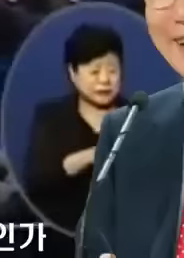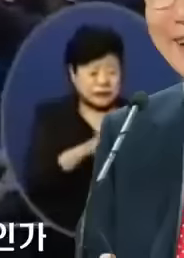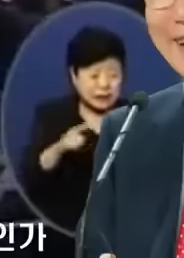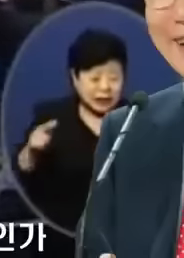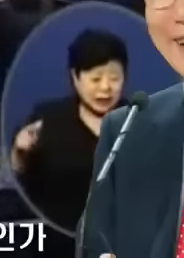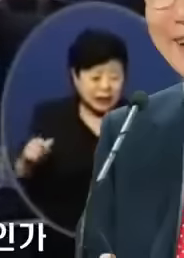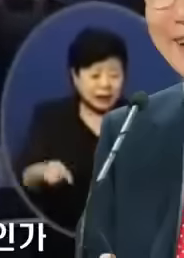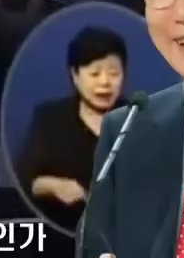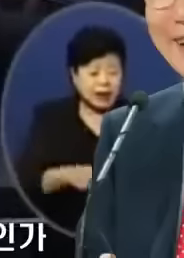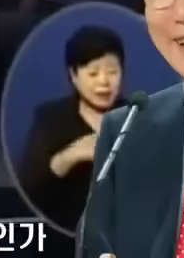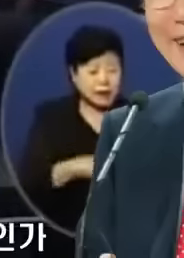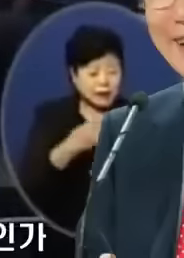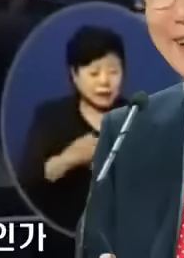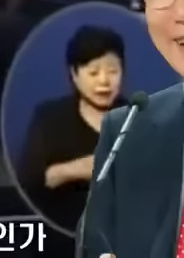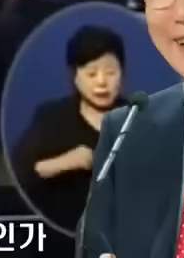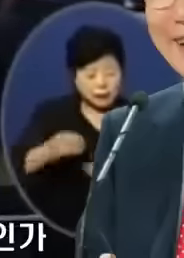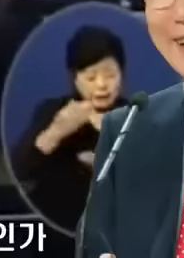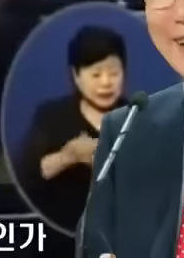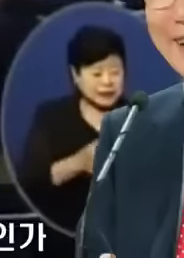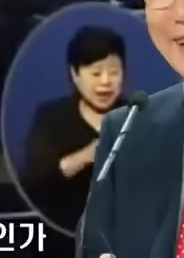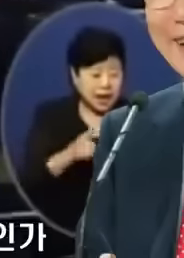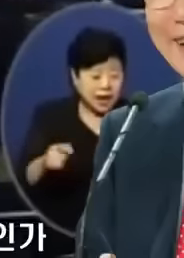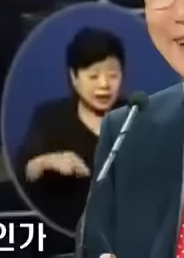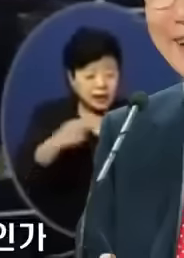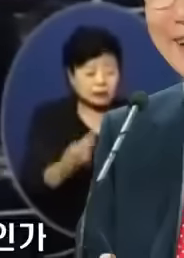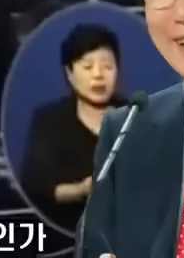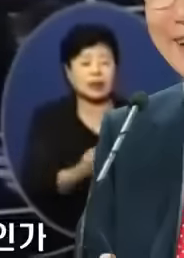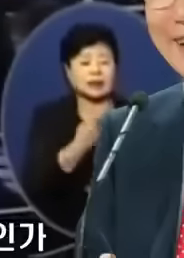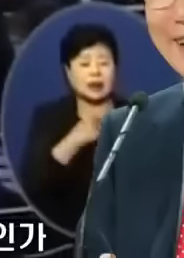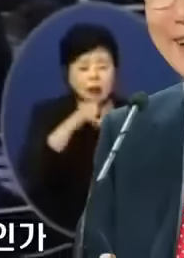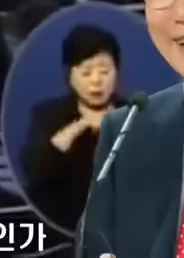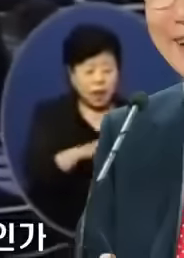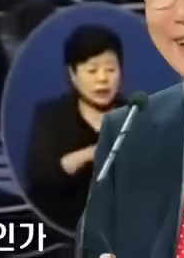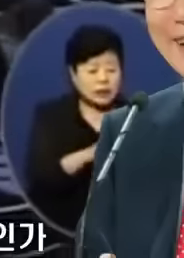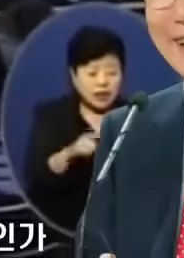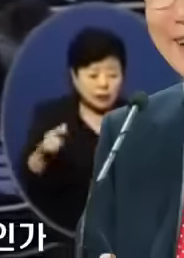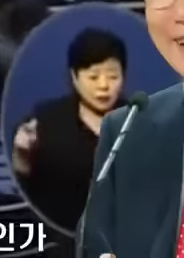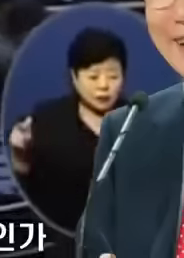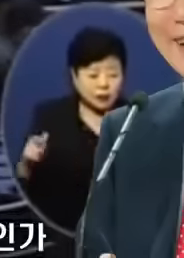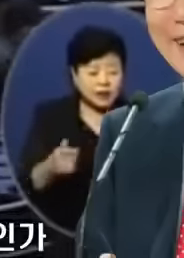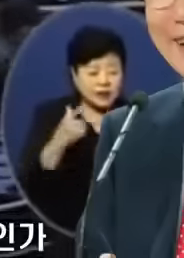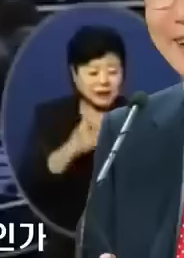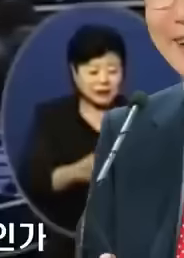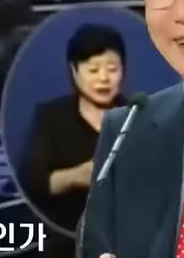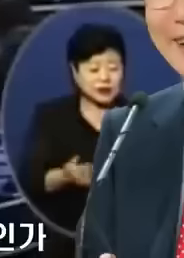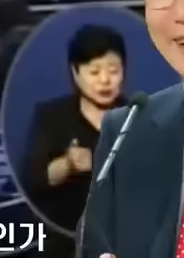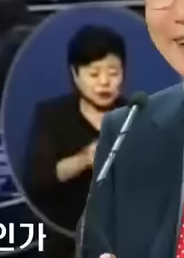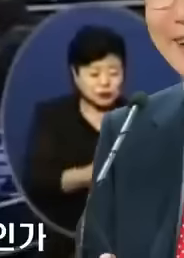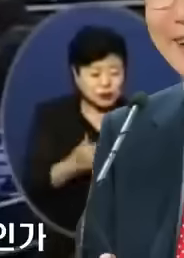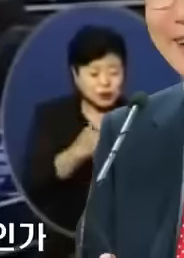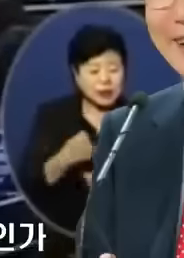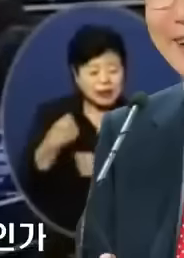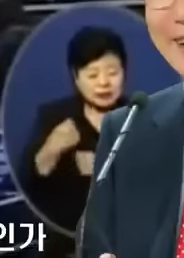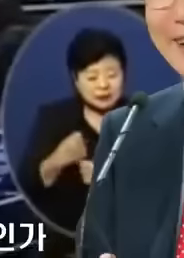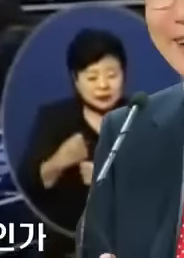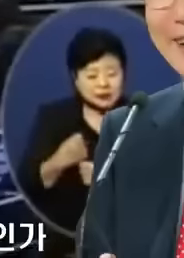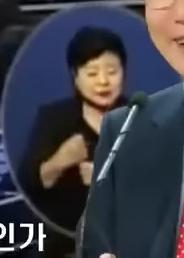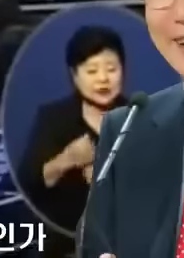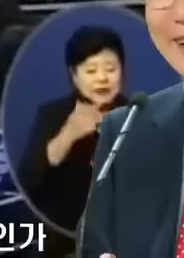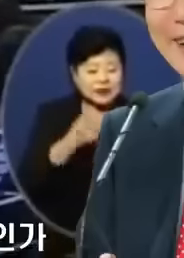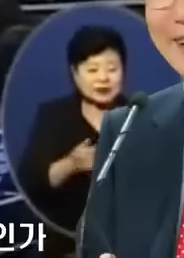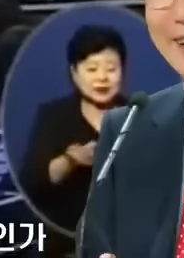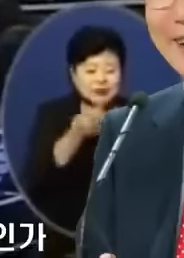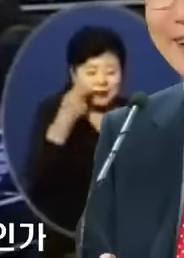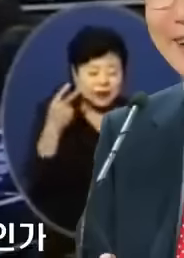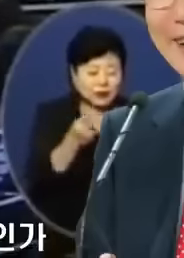아니하고 박해를 받아도 버림받지 아니하고 그 꾸러뜨림을 당하여도 망하지 아니하고 우리가 항상 예수의 죽음을 몸에 짊어지면